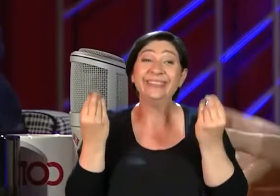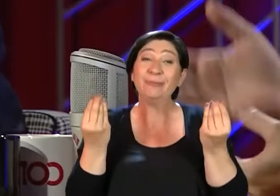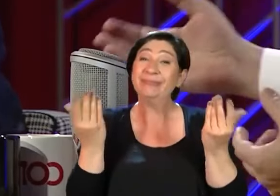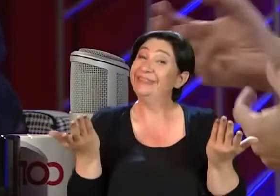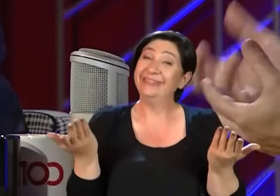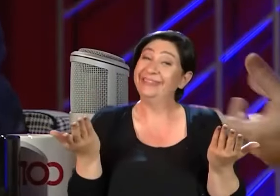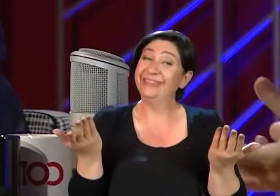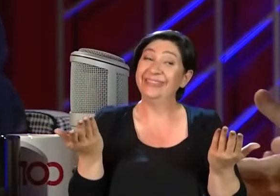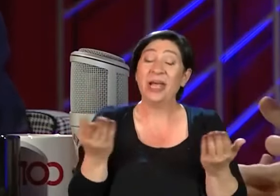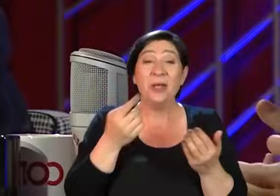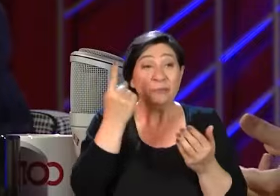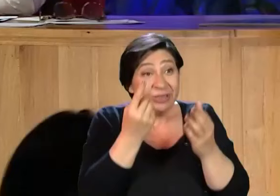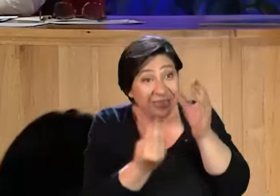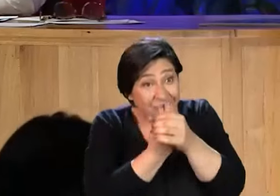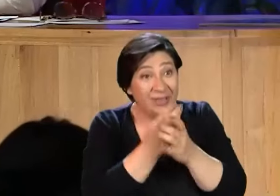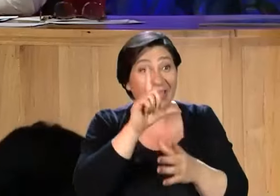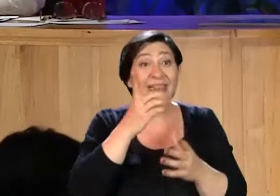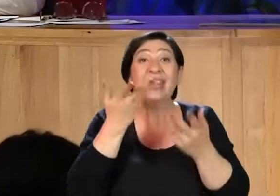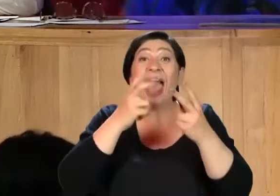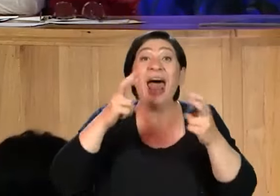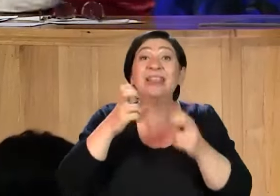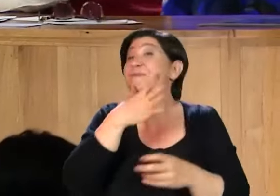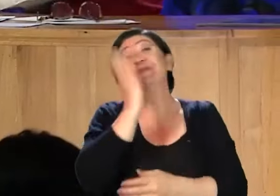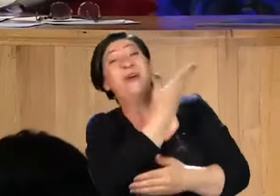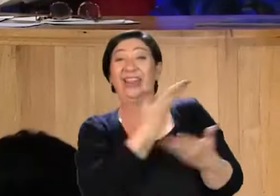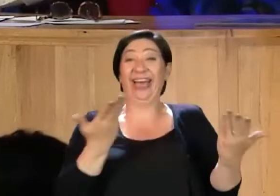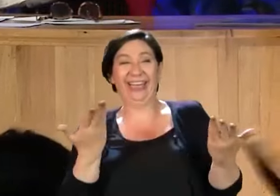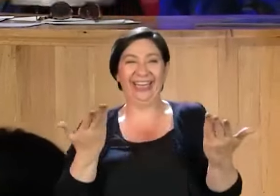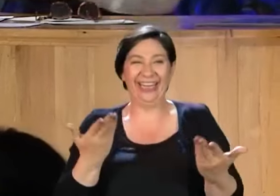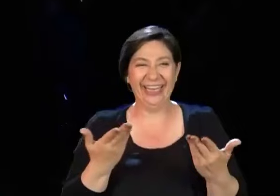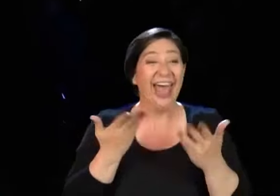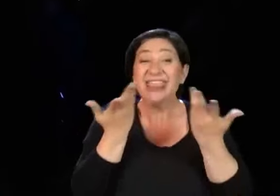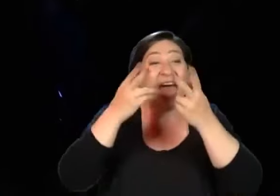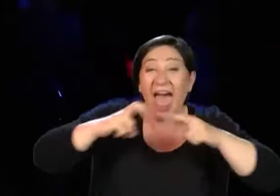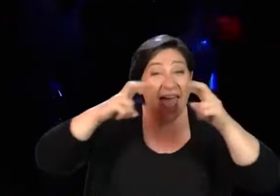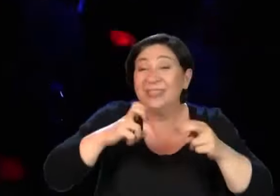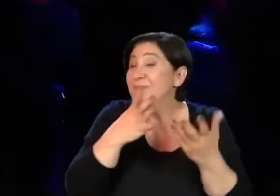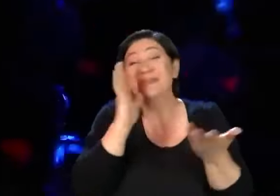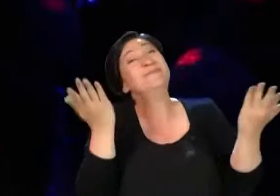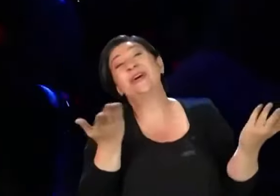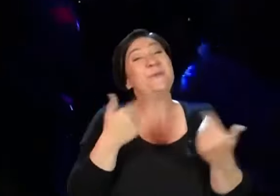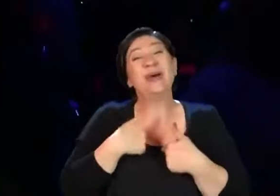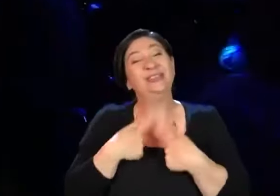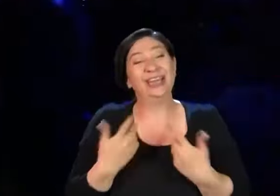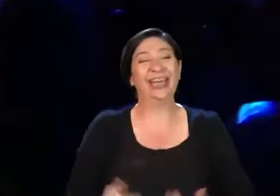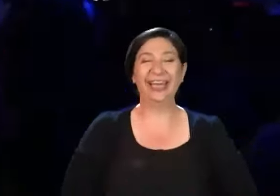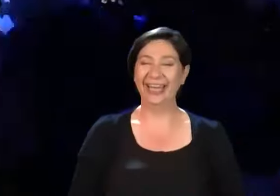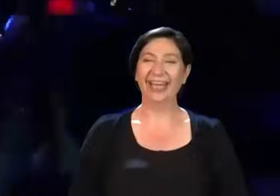Ya, yani bir şey çıkması gerekmiyor. Ne aradıklarını ama. Bilmiyorum. Ne aradıklarını bilmiyorum.